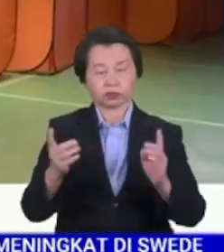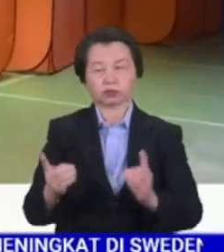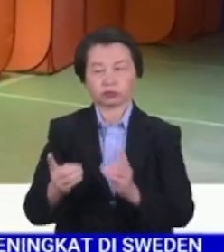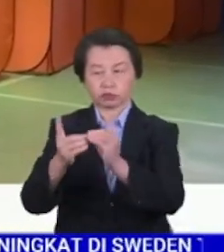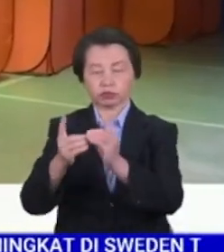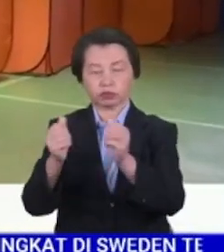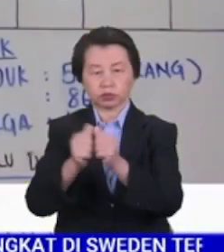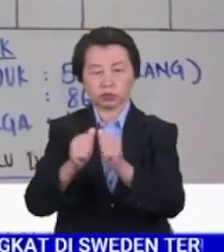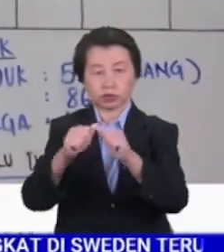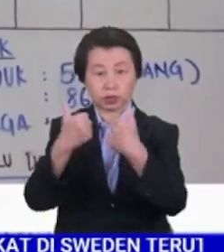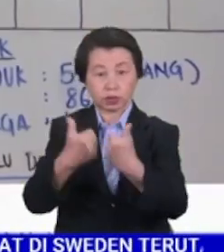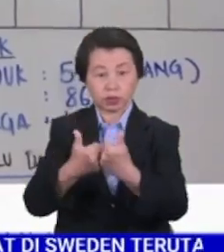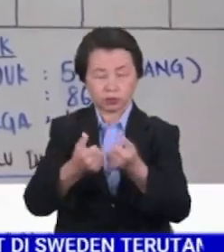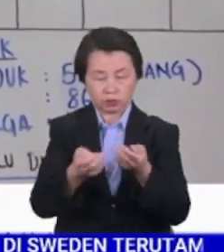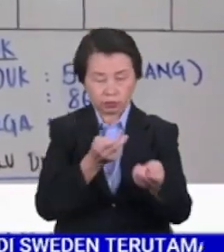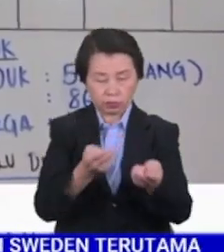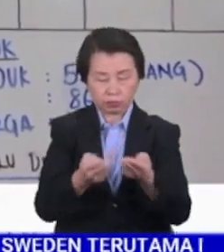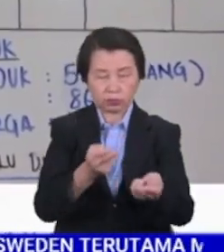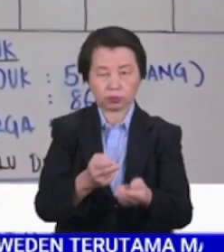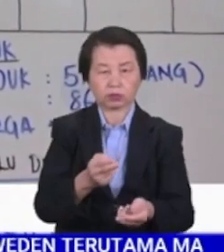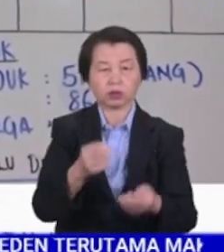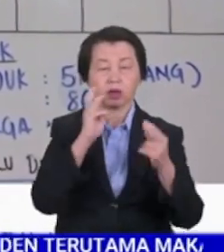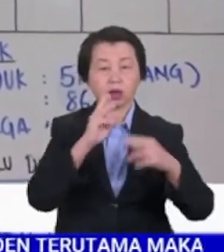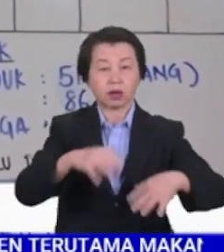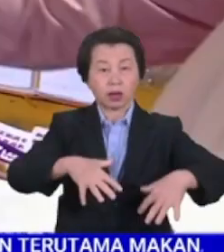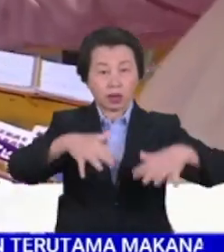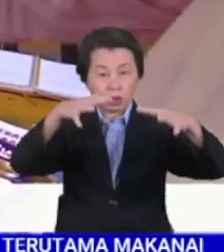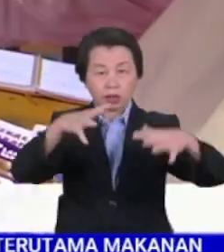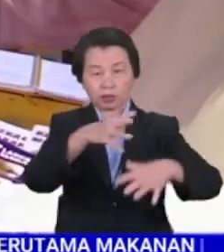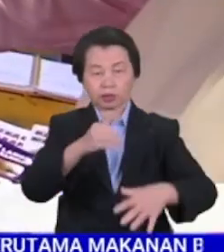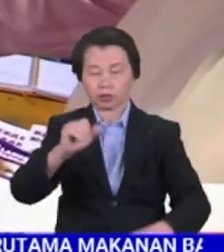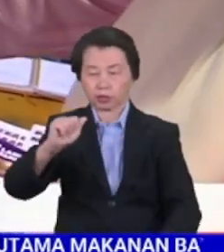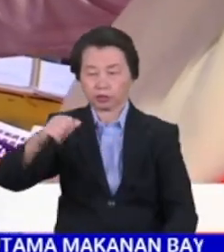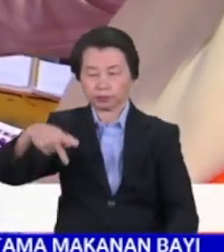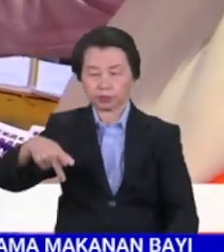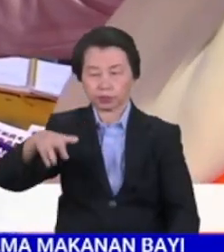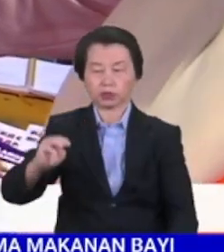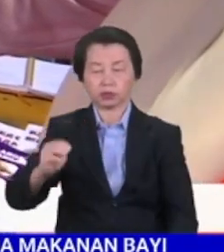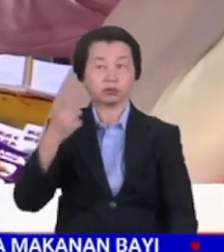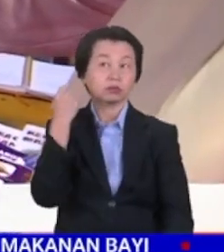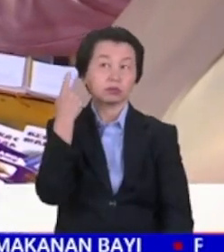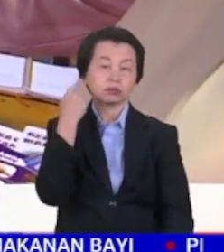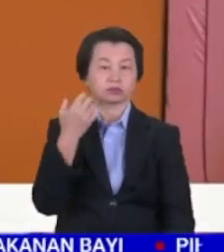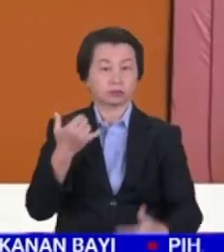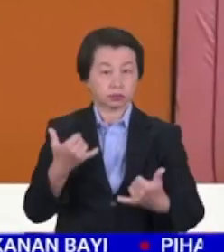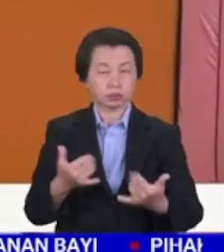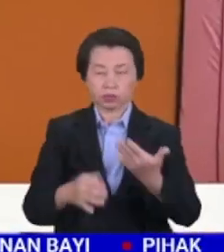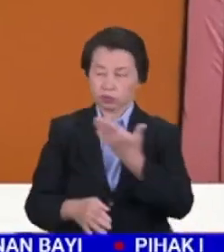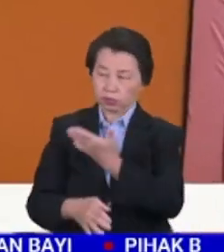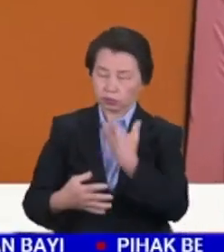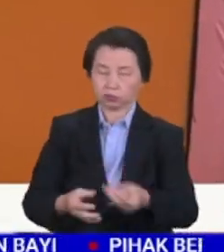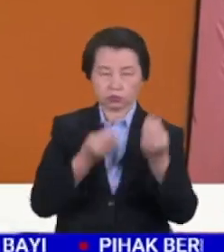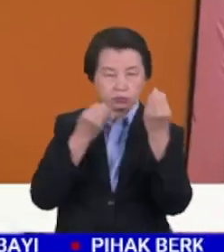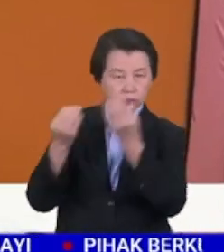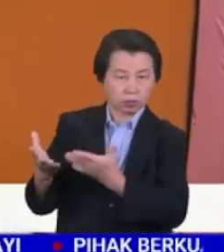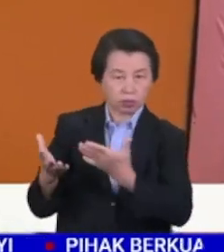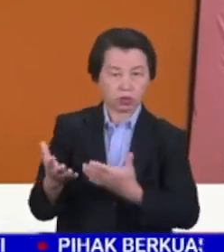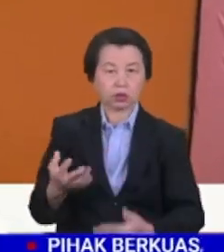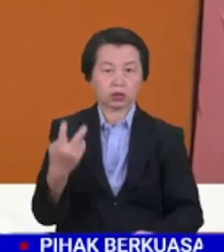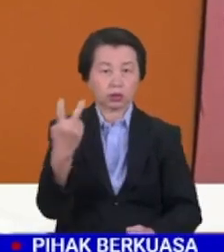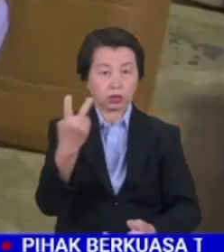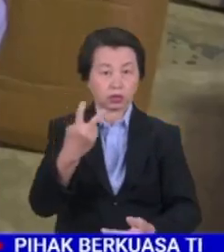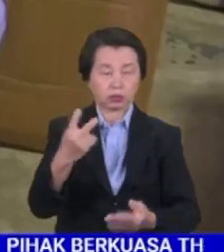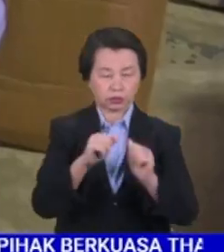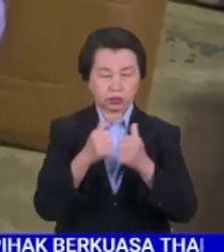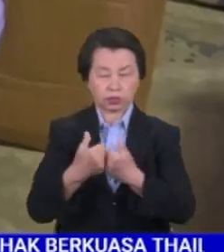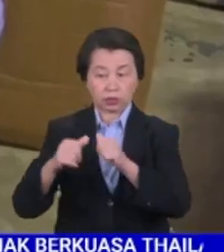pertemuan bersama Agensi Pengurusan Bencana Negara dan Angkatan Pertahanan Malaysia baru-baru ini, beliau telah dimaklumkan bahawa